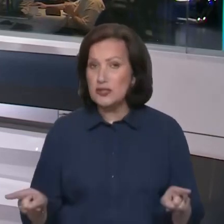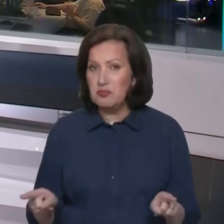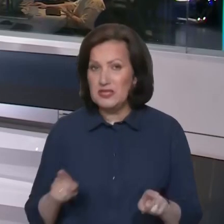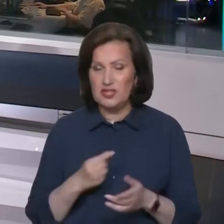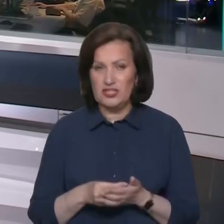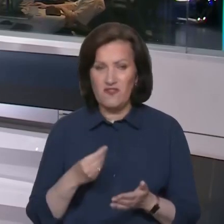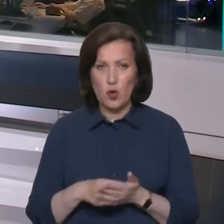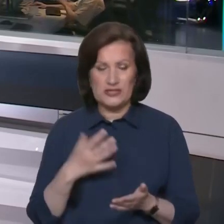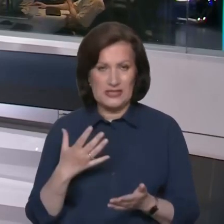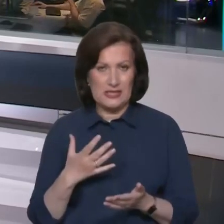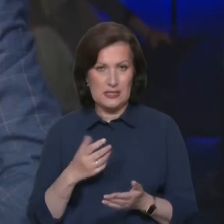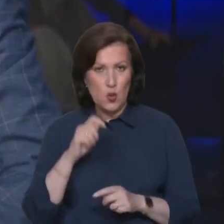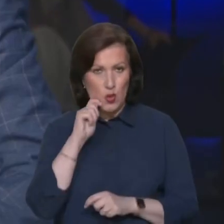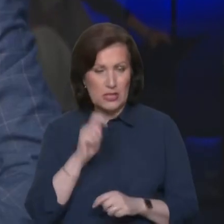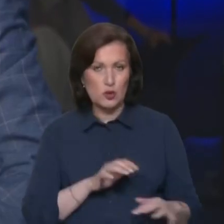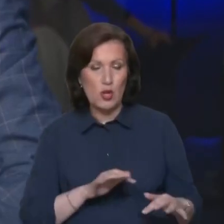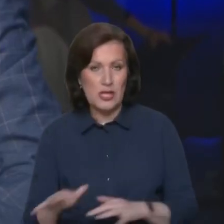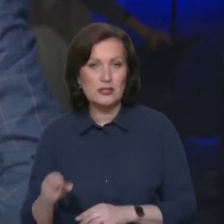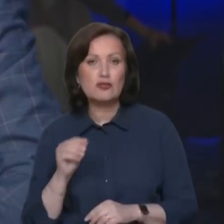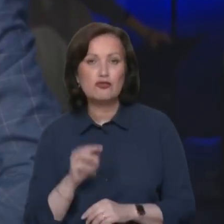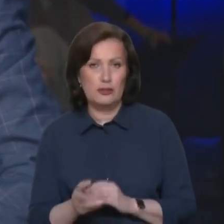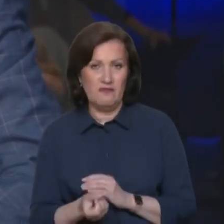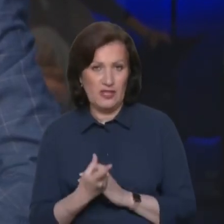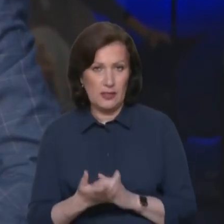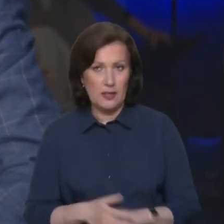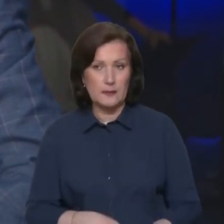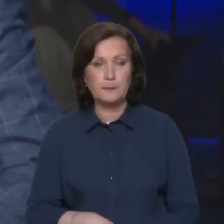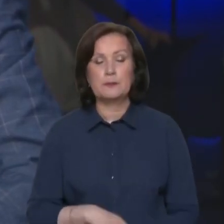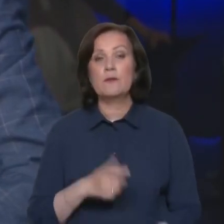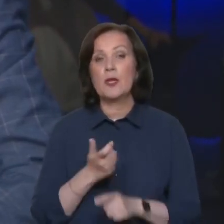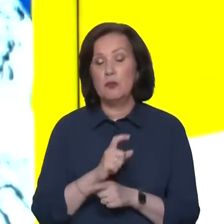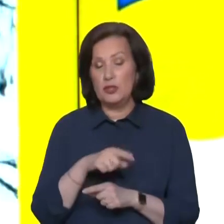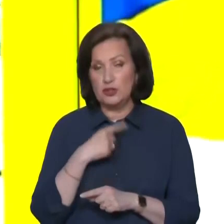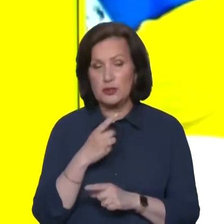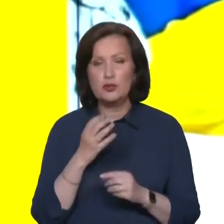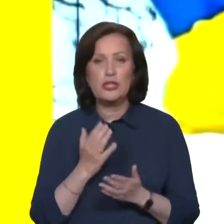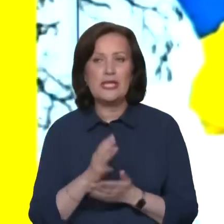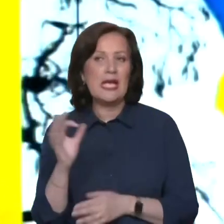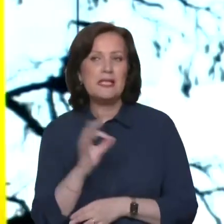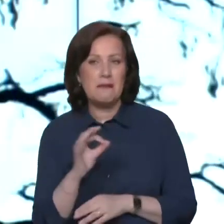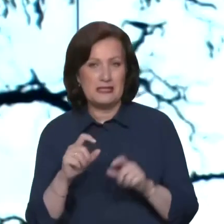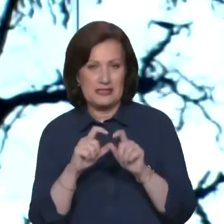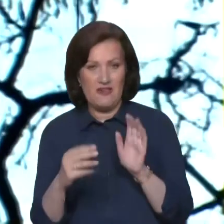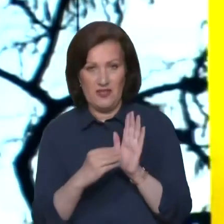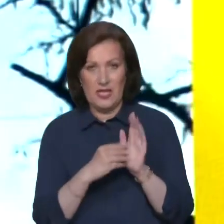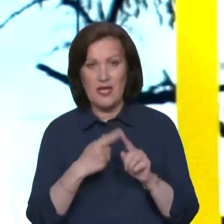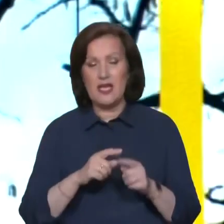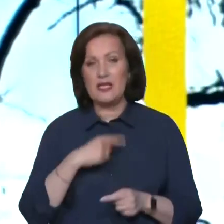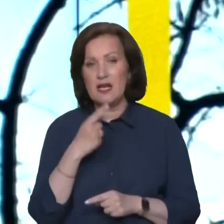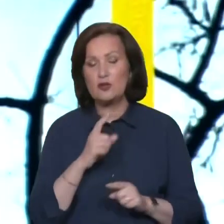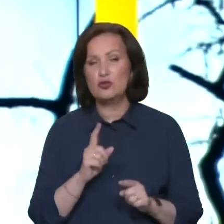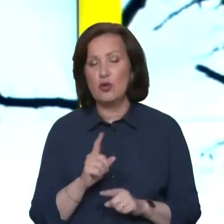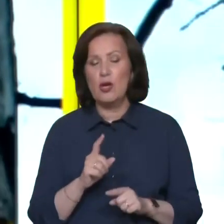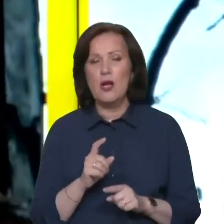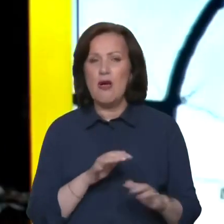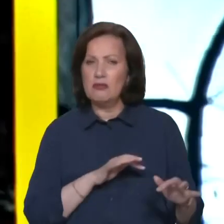оцінці українського контрнаступу. Чим вона викликана? Ну, я більше скажу. Є ще німецькі видання, які кажуть, що